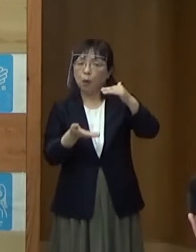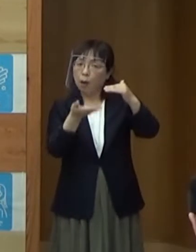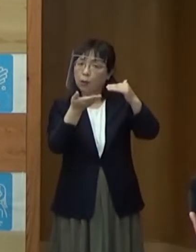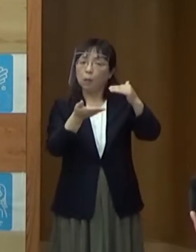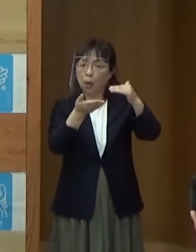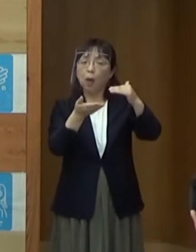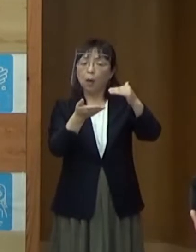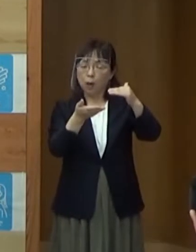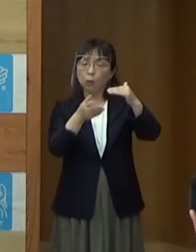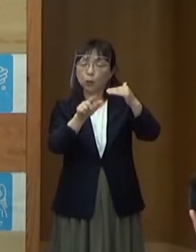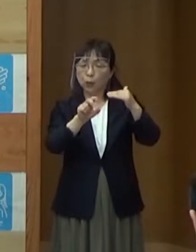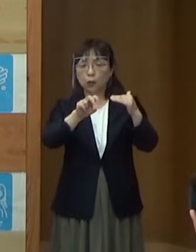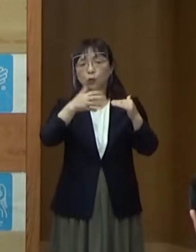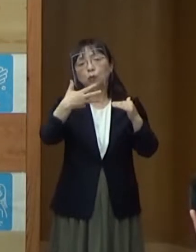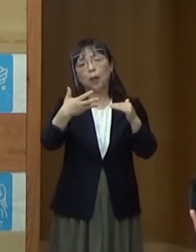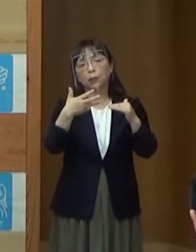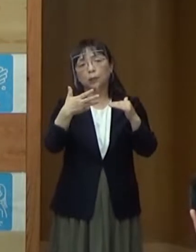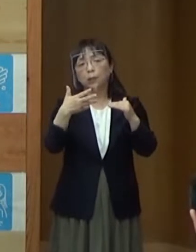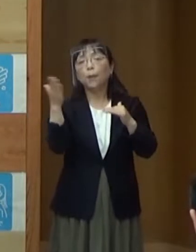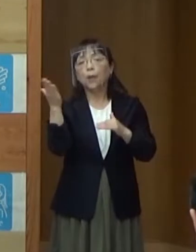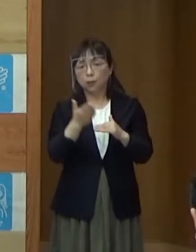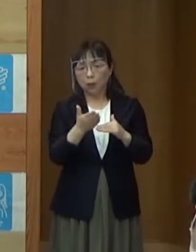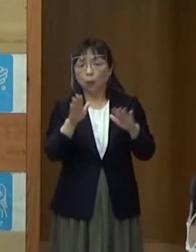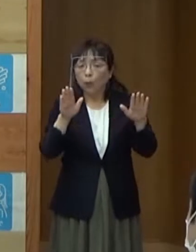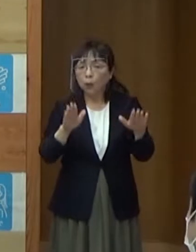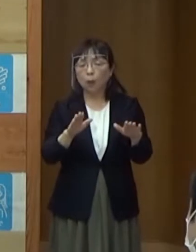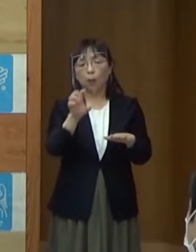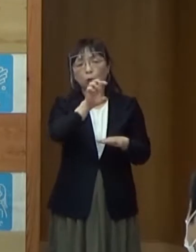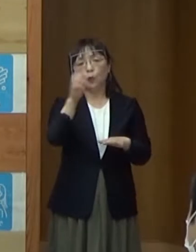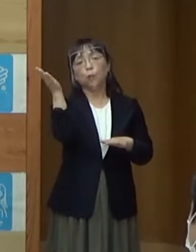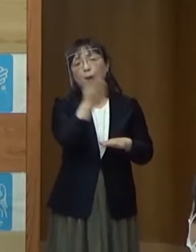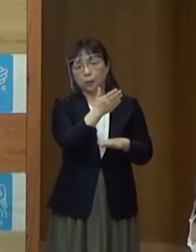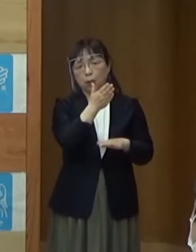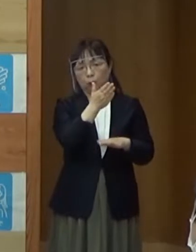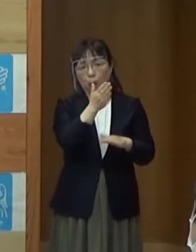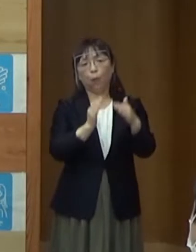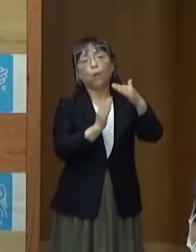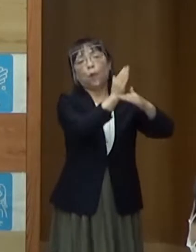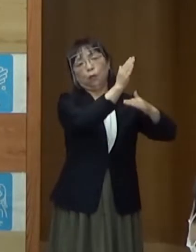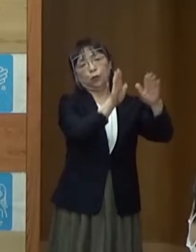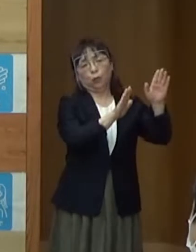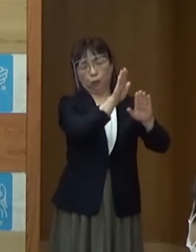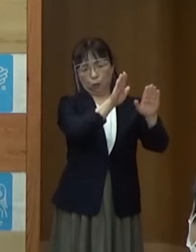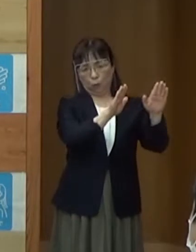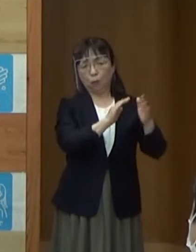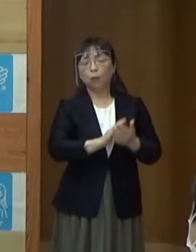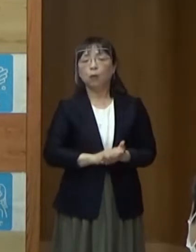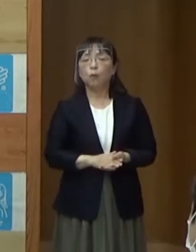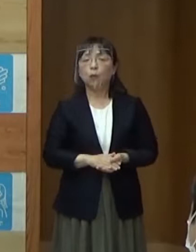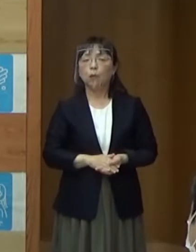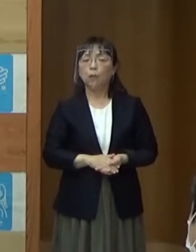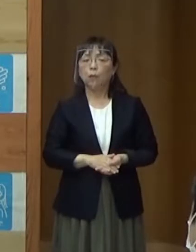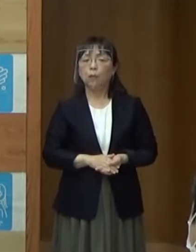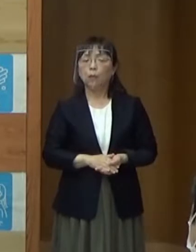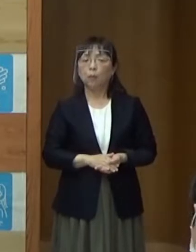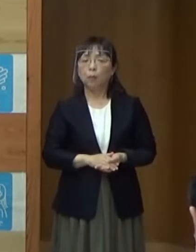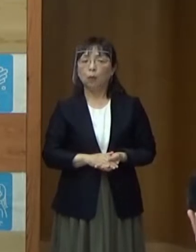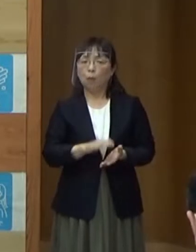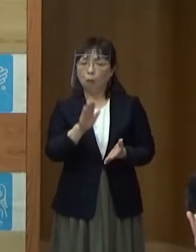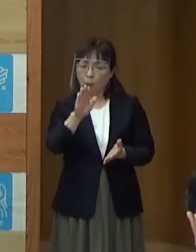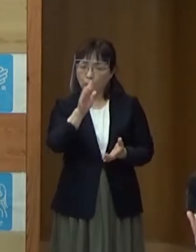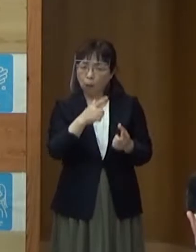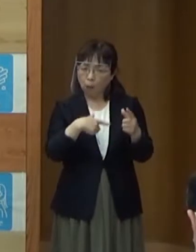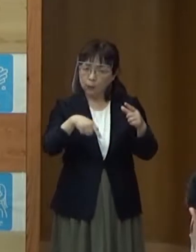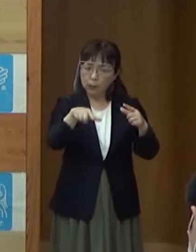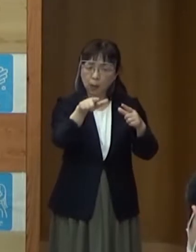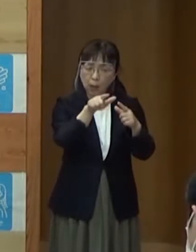から急激に増加して 28%、まあ、さらに 40% 超えるという状況になってますので、まあ、これはさらに今後